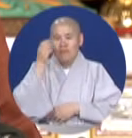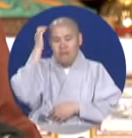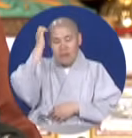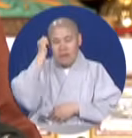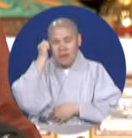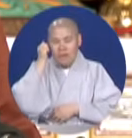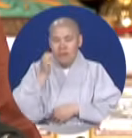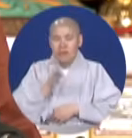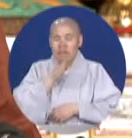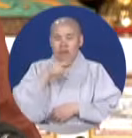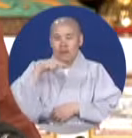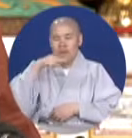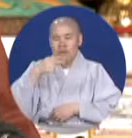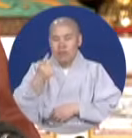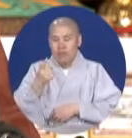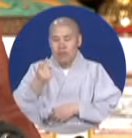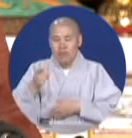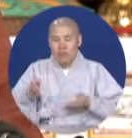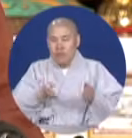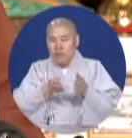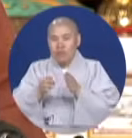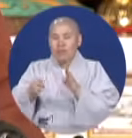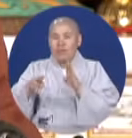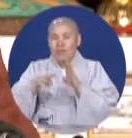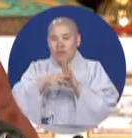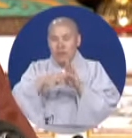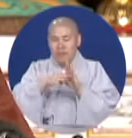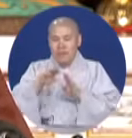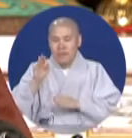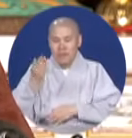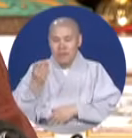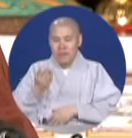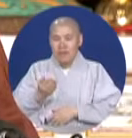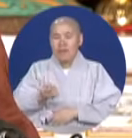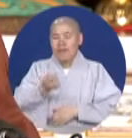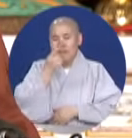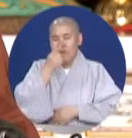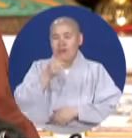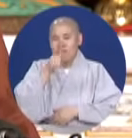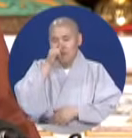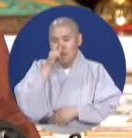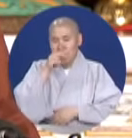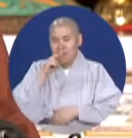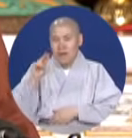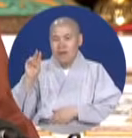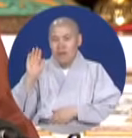도업입니다. 도업을 이제 하려면 배움이 있고